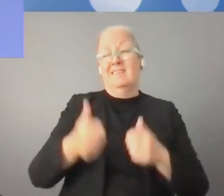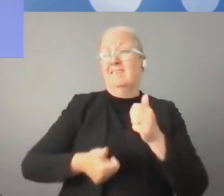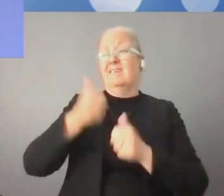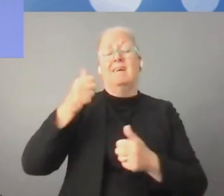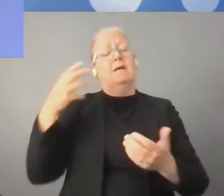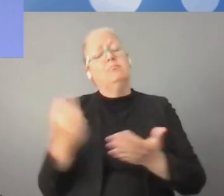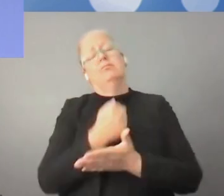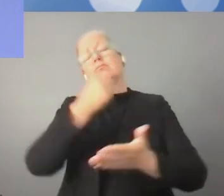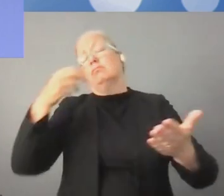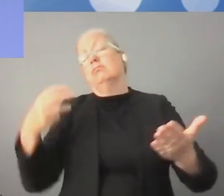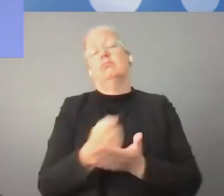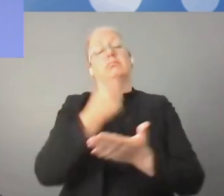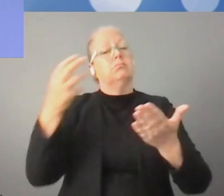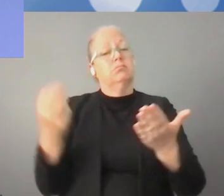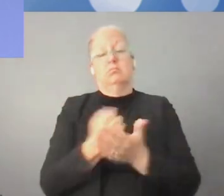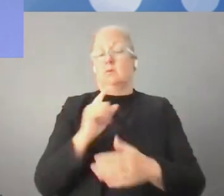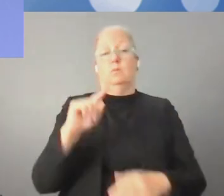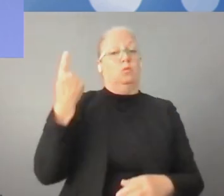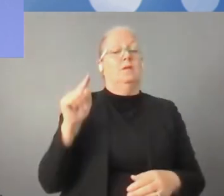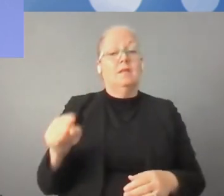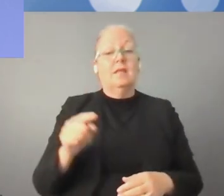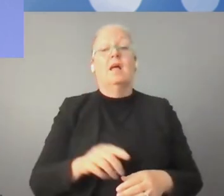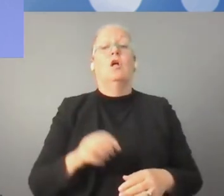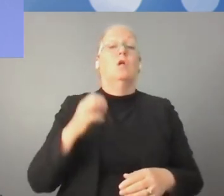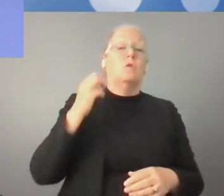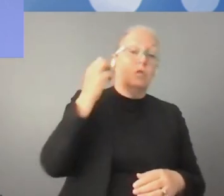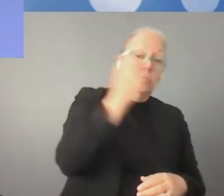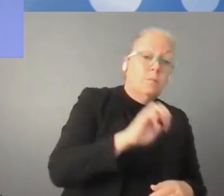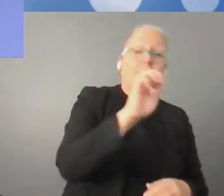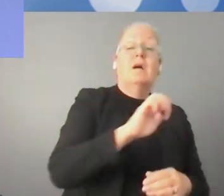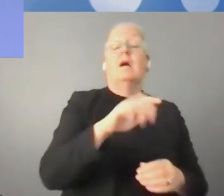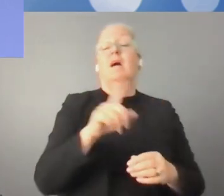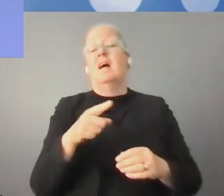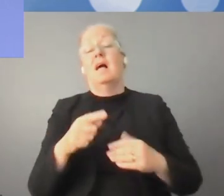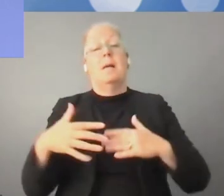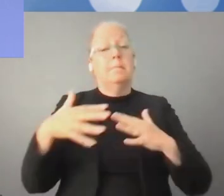表演，而且在一个比赛，他获得了第一奖。